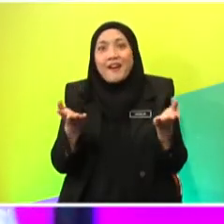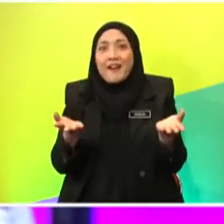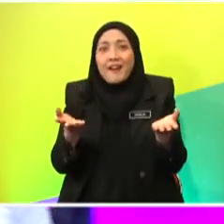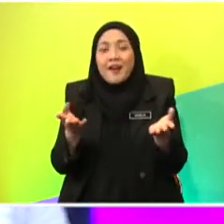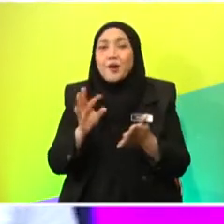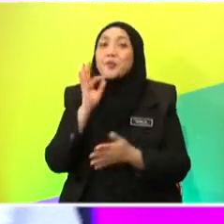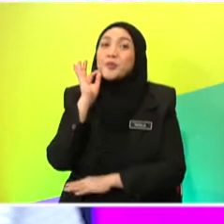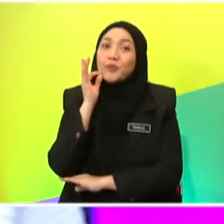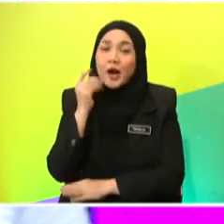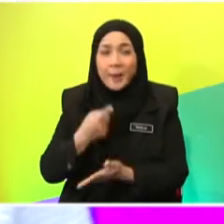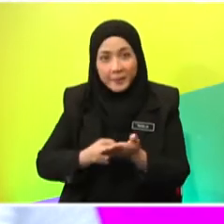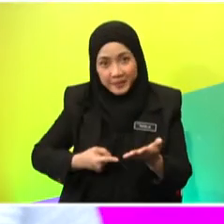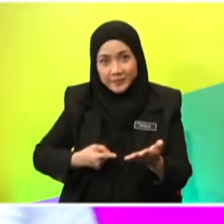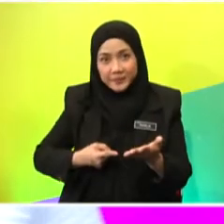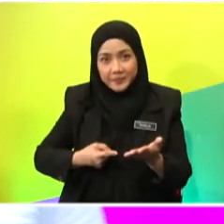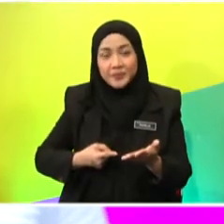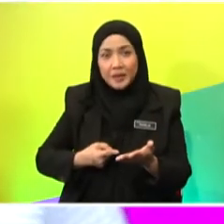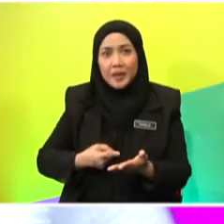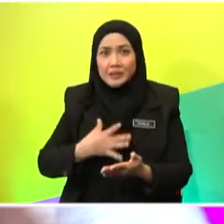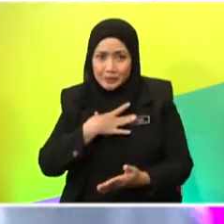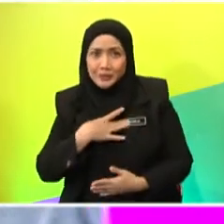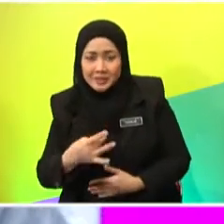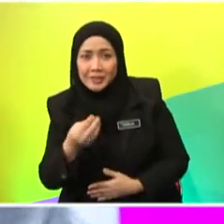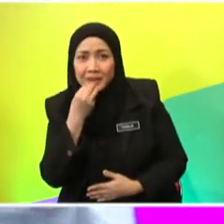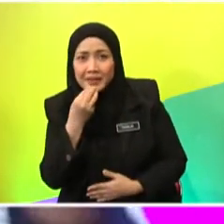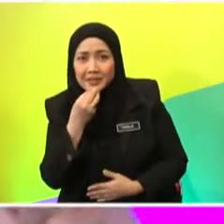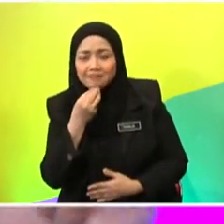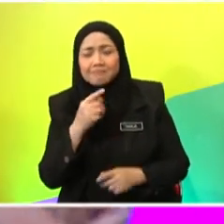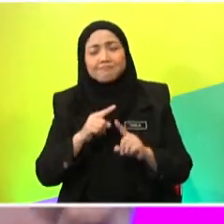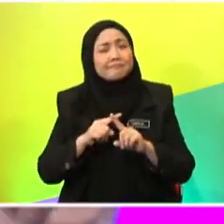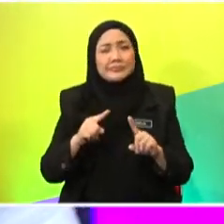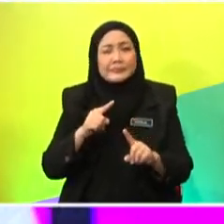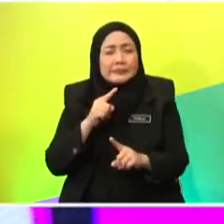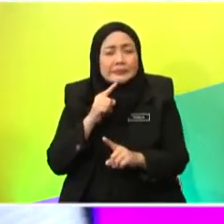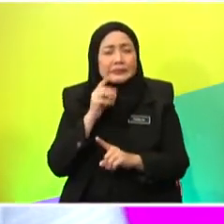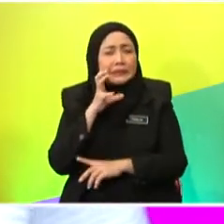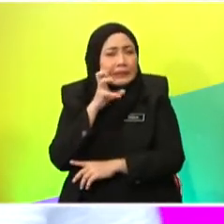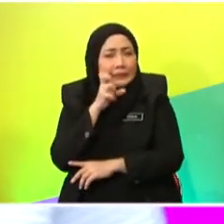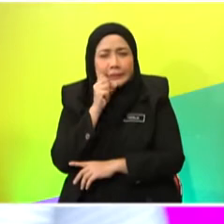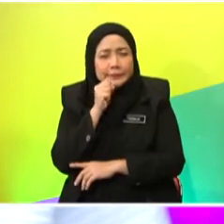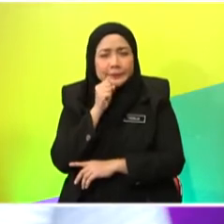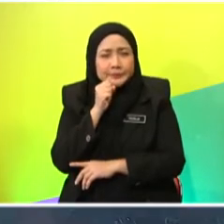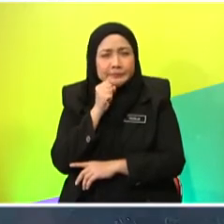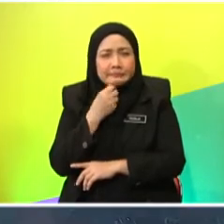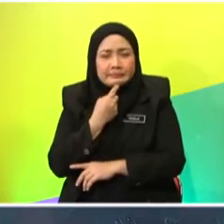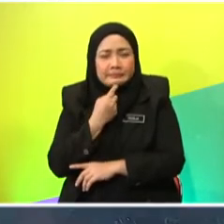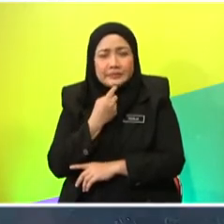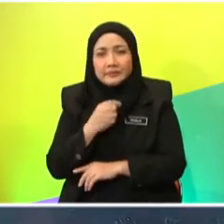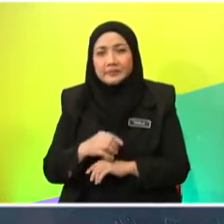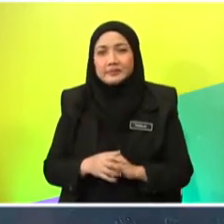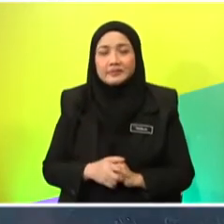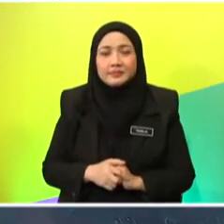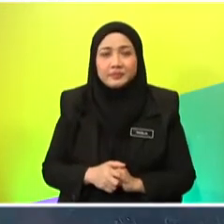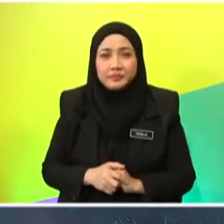nah anasuketi Hai semuanya Restu mau ke wanita pimas ngegosok cegukan Oke